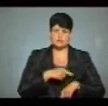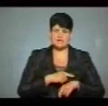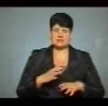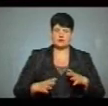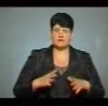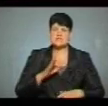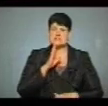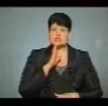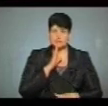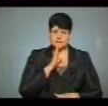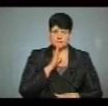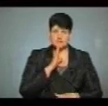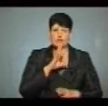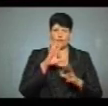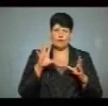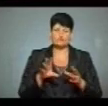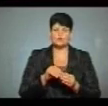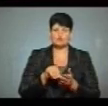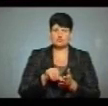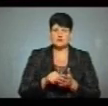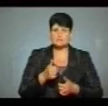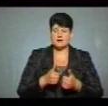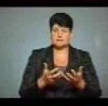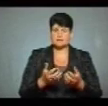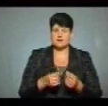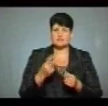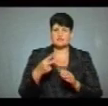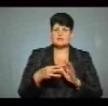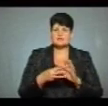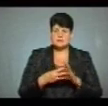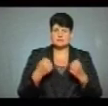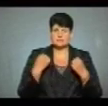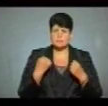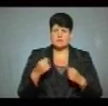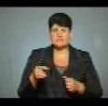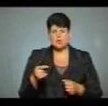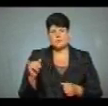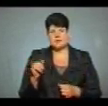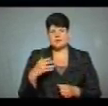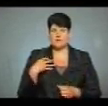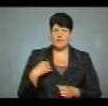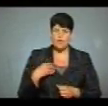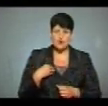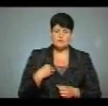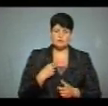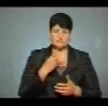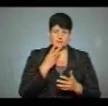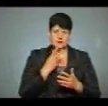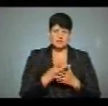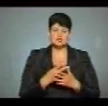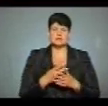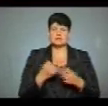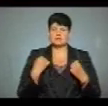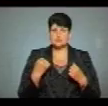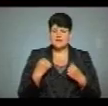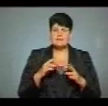тренувалися жінки. Всього участь у змаганнях беруть 28 спортсменів з Тернополя і Львова. Ось кадри старту спортсменів. Ви